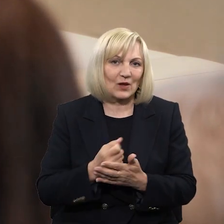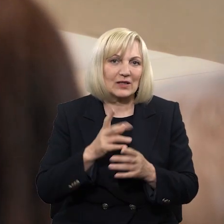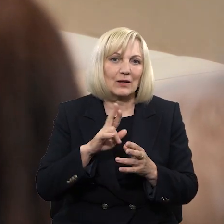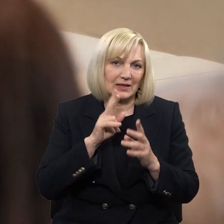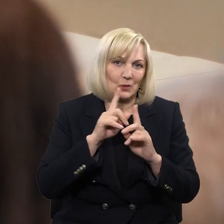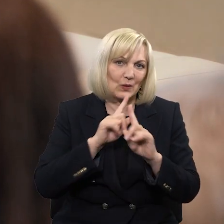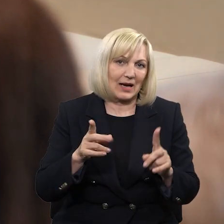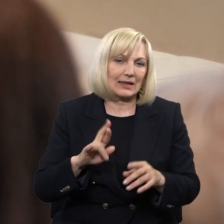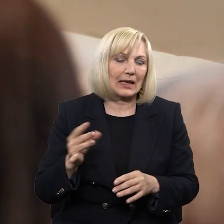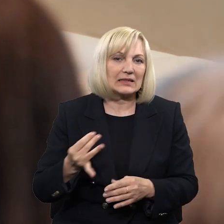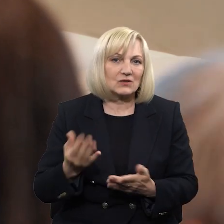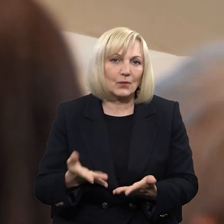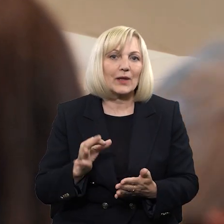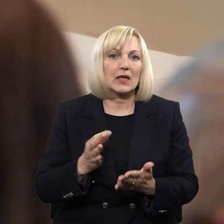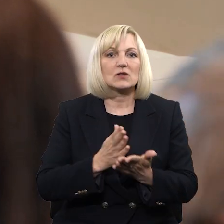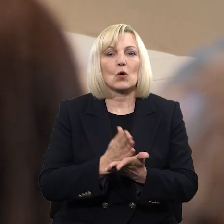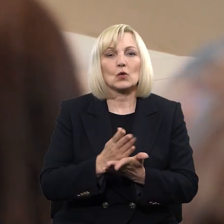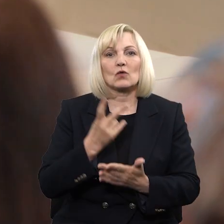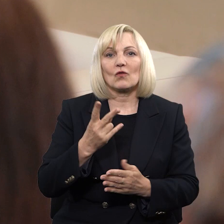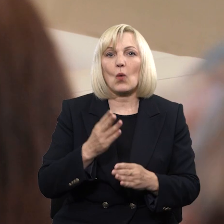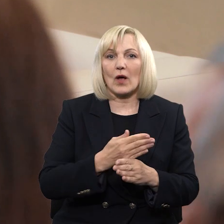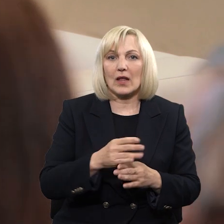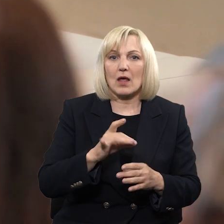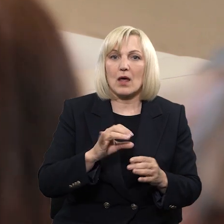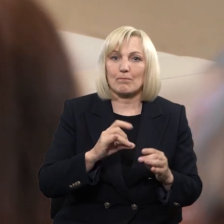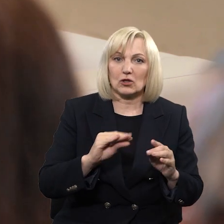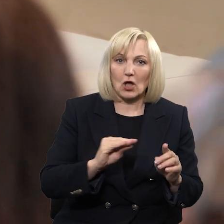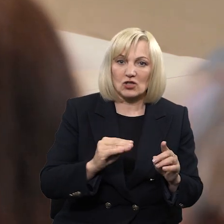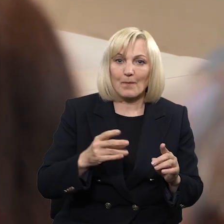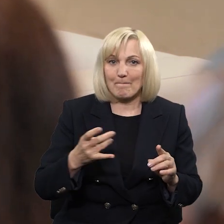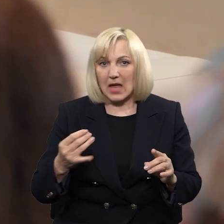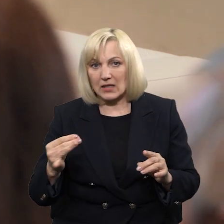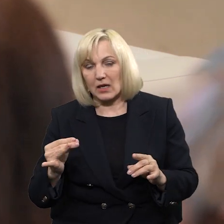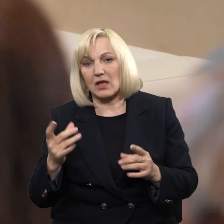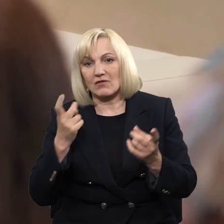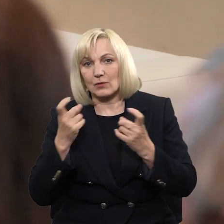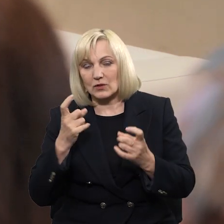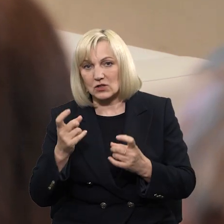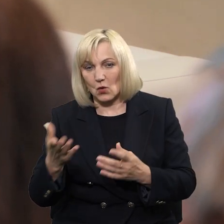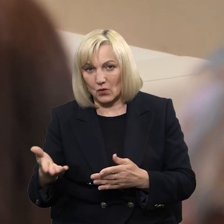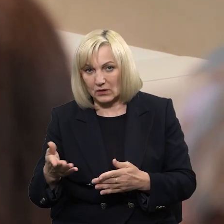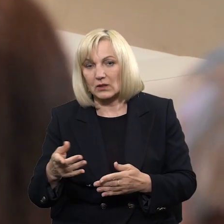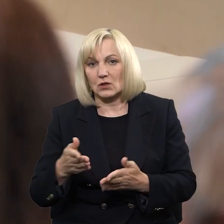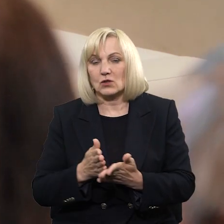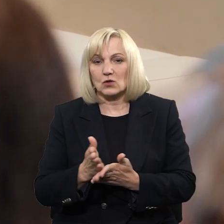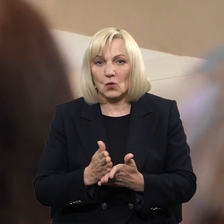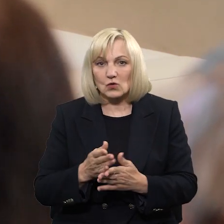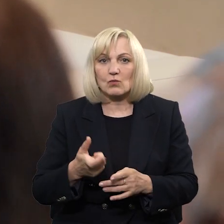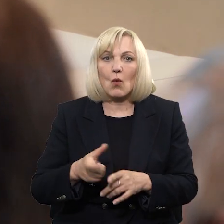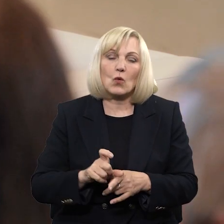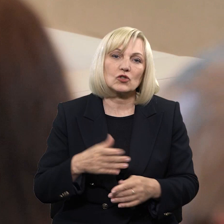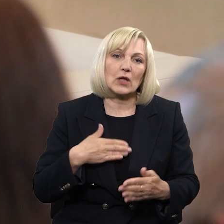уникально для истории Ну и конечно сотрудники двух отделов это Эрмитаж меди информационных проектов это пресс-служба